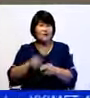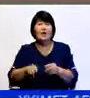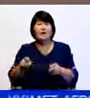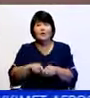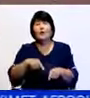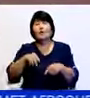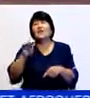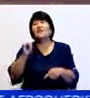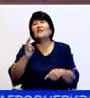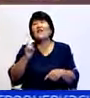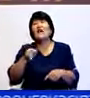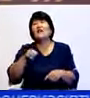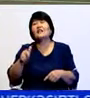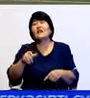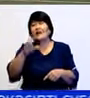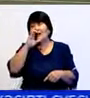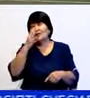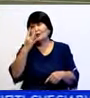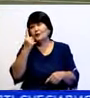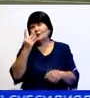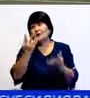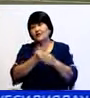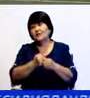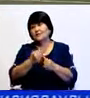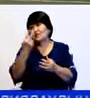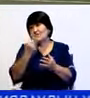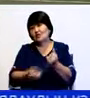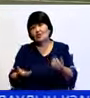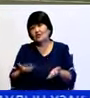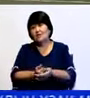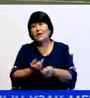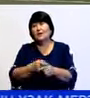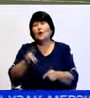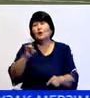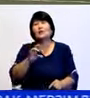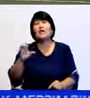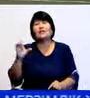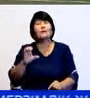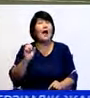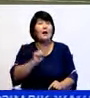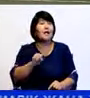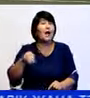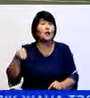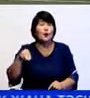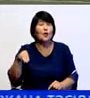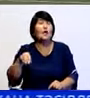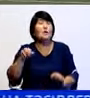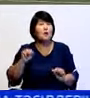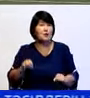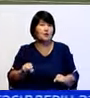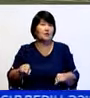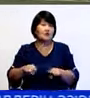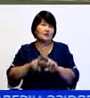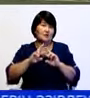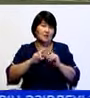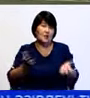соңындағы пенальти сериясында қасқырлар 4-1 есебімен жеңіліс тапты. Қайсар сапынан Руслан Сахалбаев пен Абылайхан Төлегенов мүмкіндіктерін мөлт